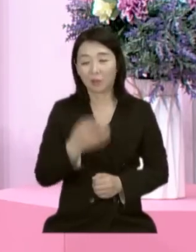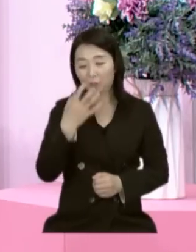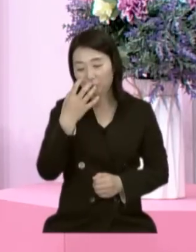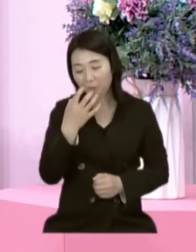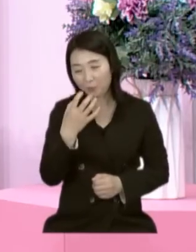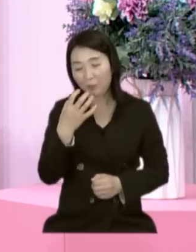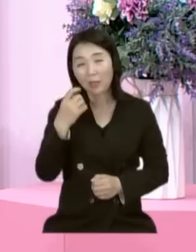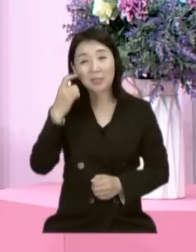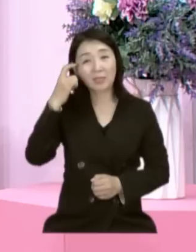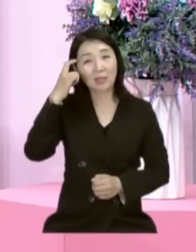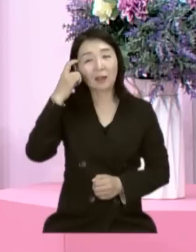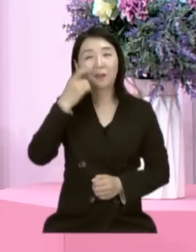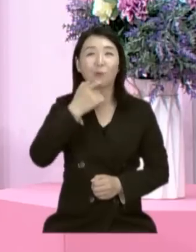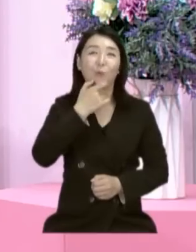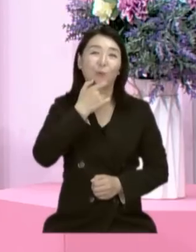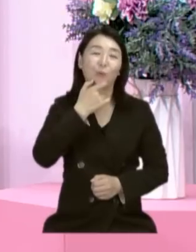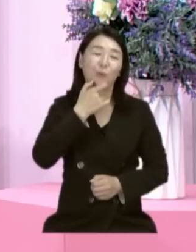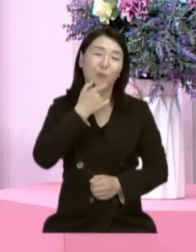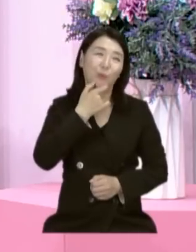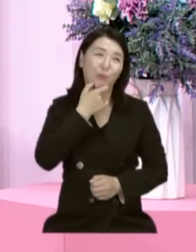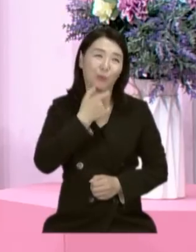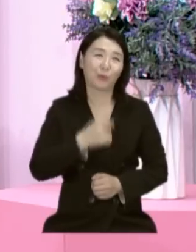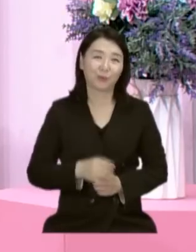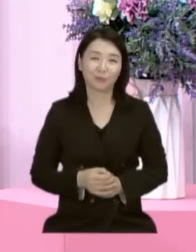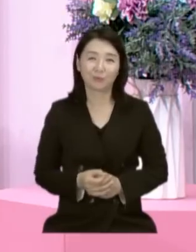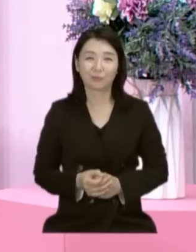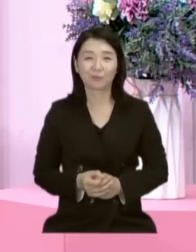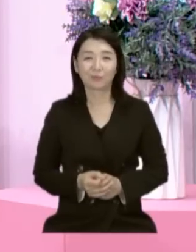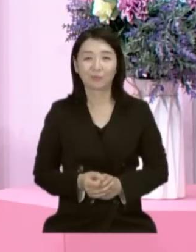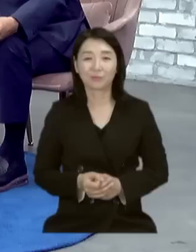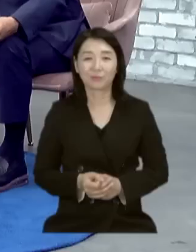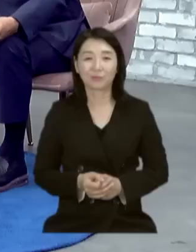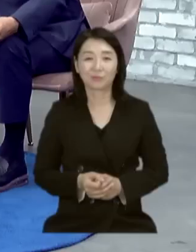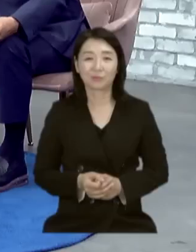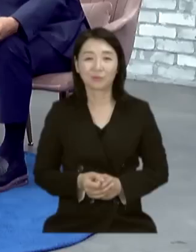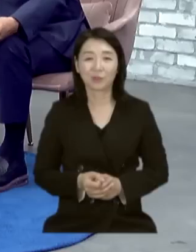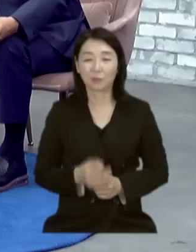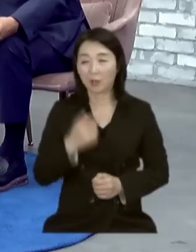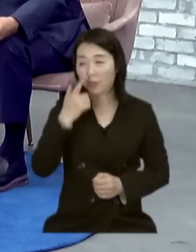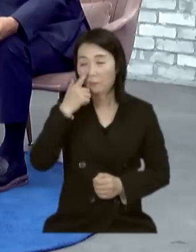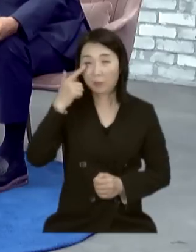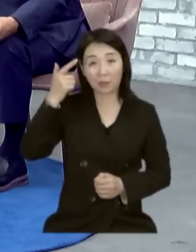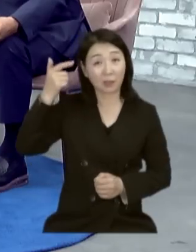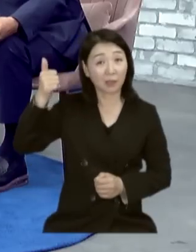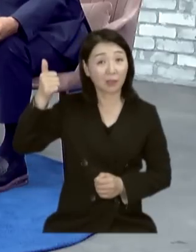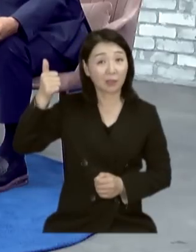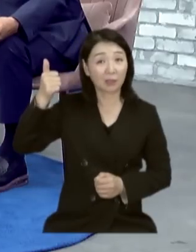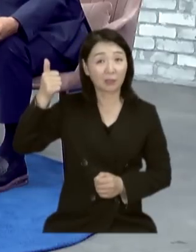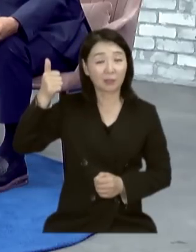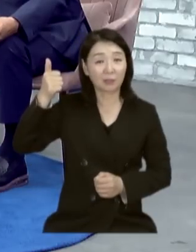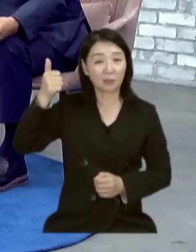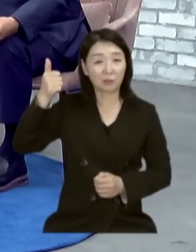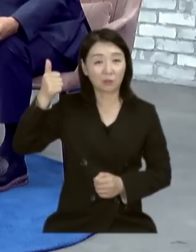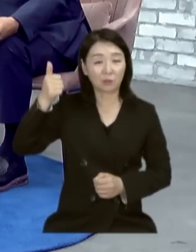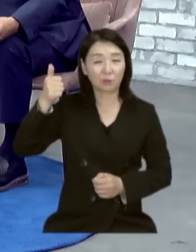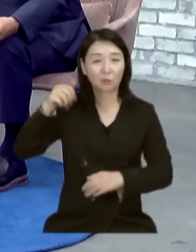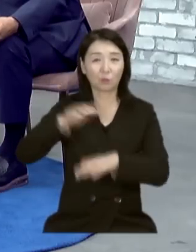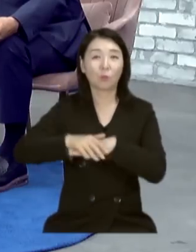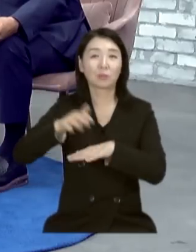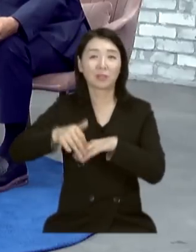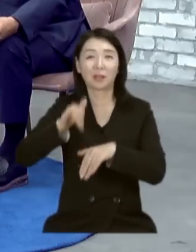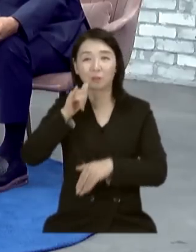암울하고 생각하기조차도 싫습니다. 네. 참 부친께서도 이제 그 농사